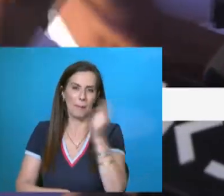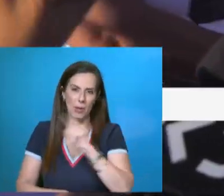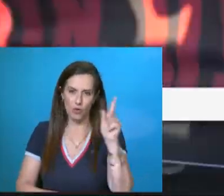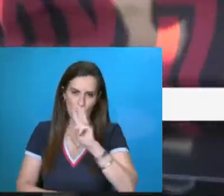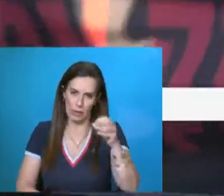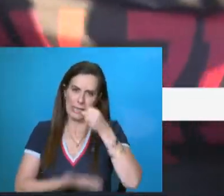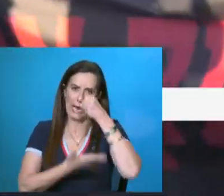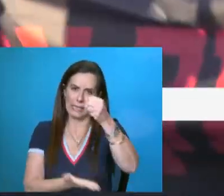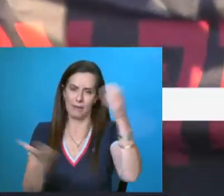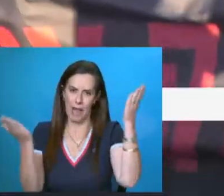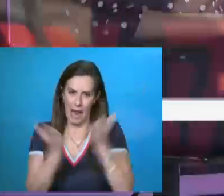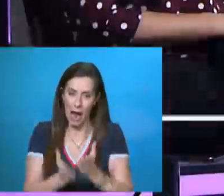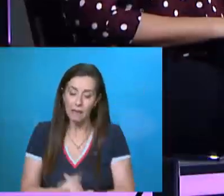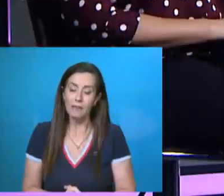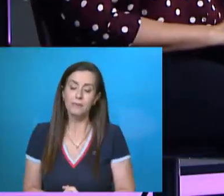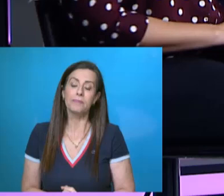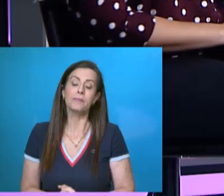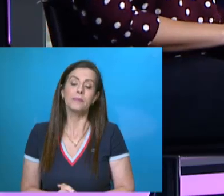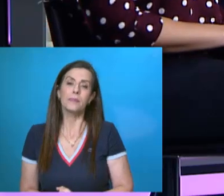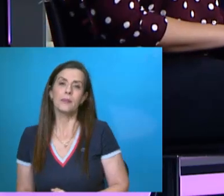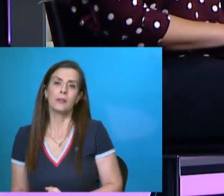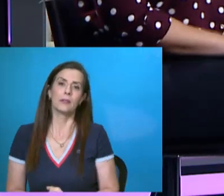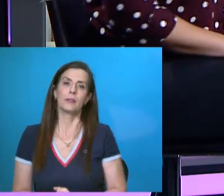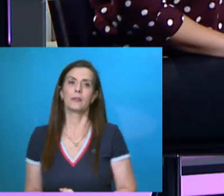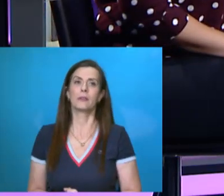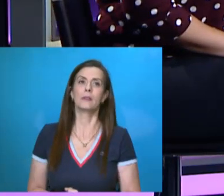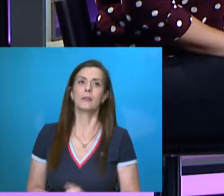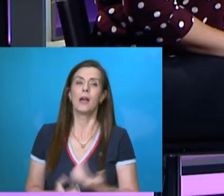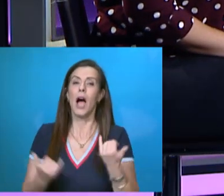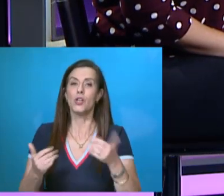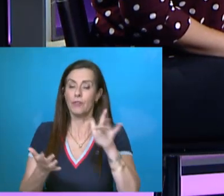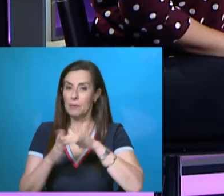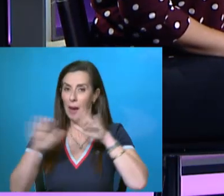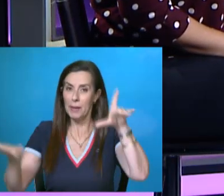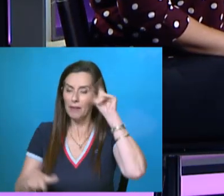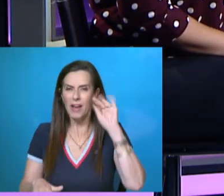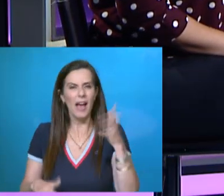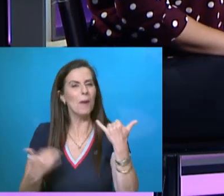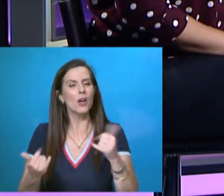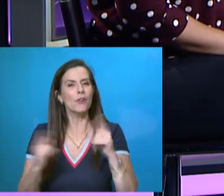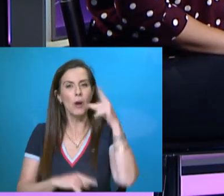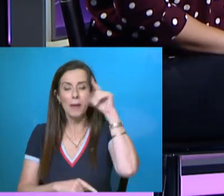שקלים. וכתבנו שרון עידן, בשדה דוב, איך זה נראה עכשיו שם